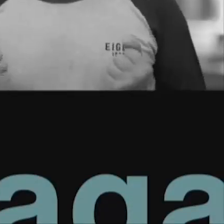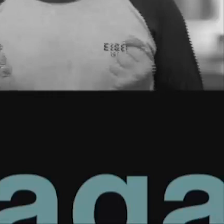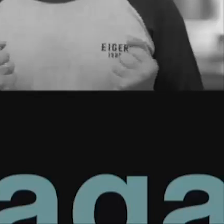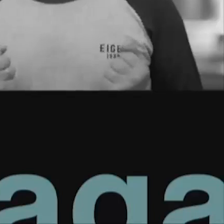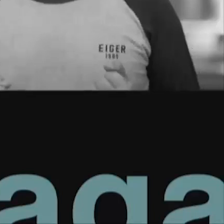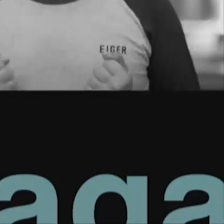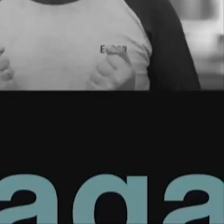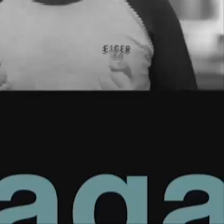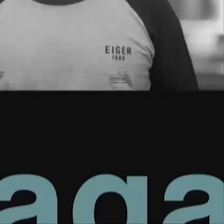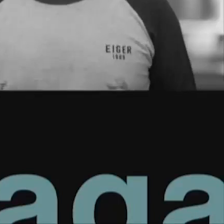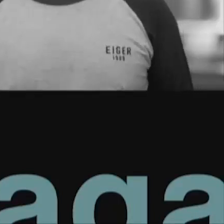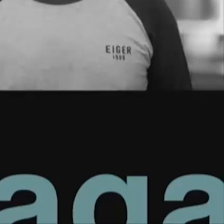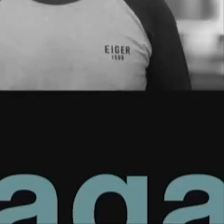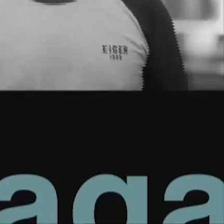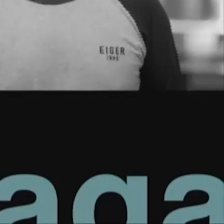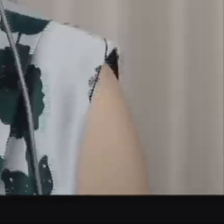kita